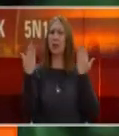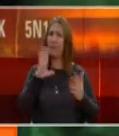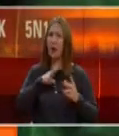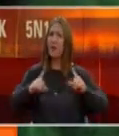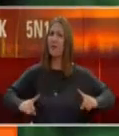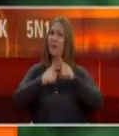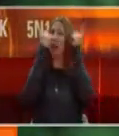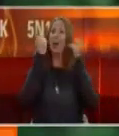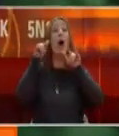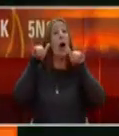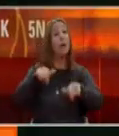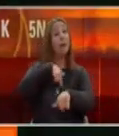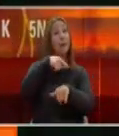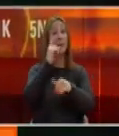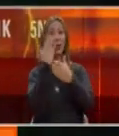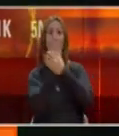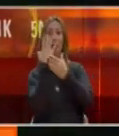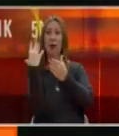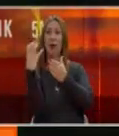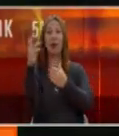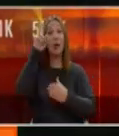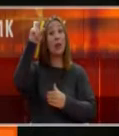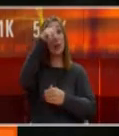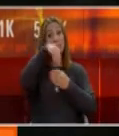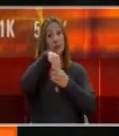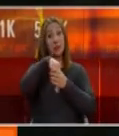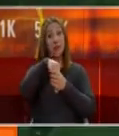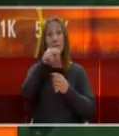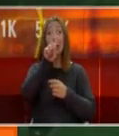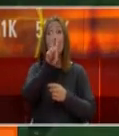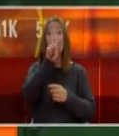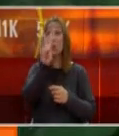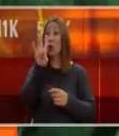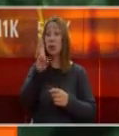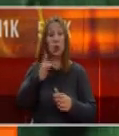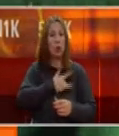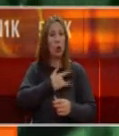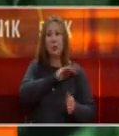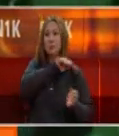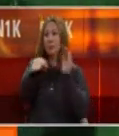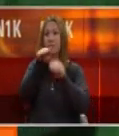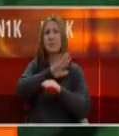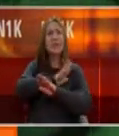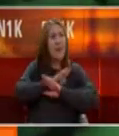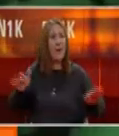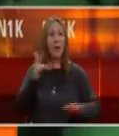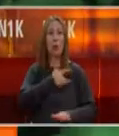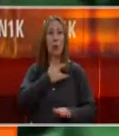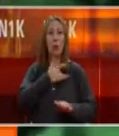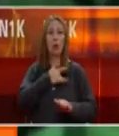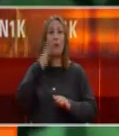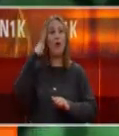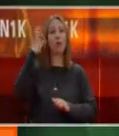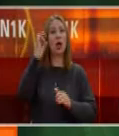finalde. Aynı zamanda bir kayıt stüdyomuz var Galata'da. 7 gün 24 saat açık bir stüdyoda. Gönüllülerimiz geliyor. Tamamen gönüllülük çerçevesince profesyonel